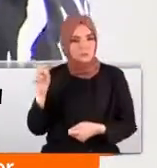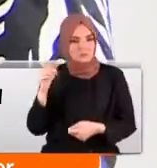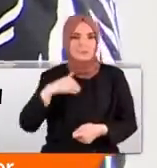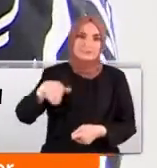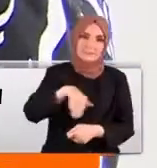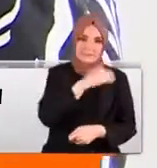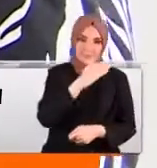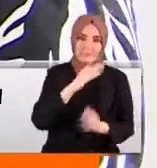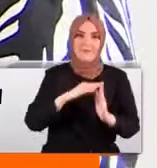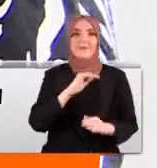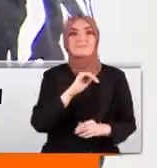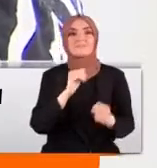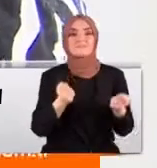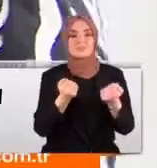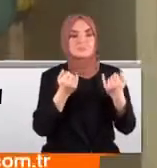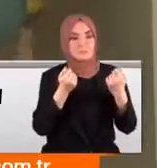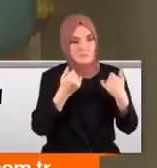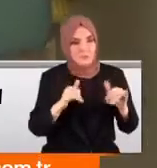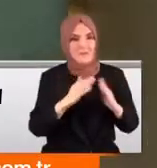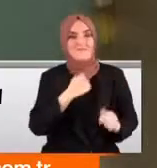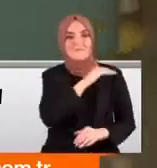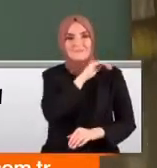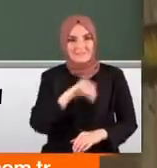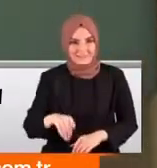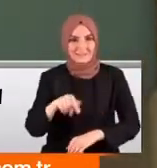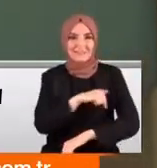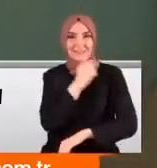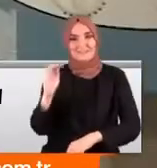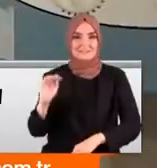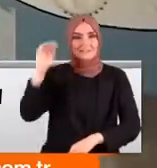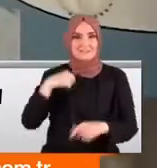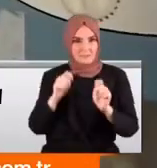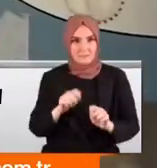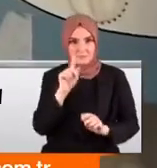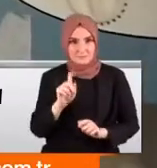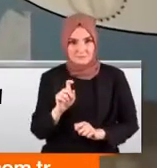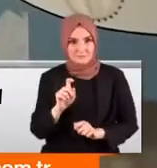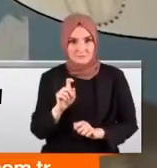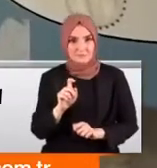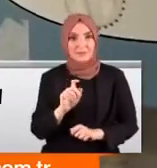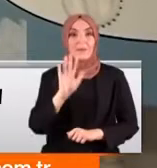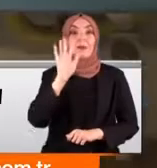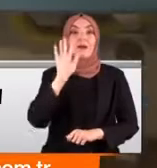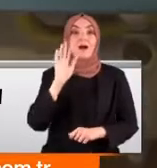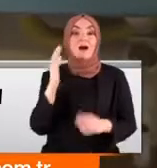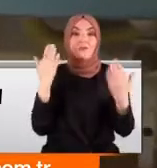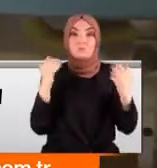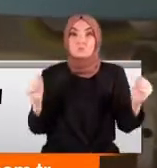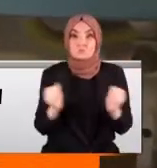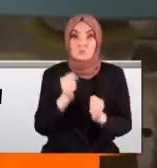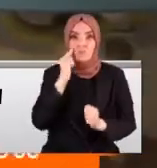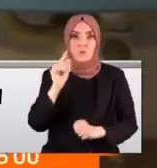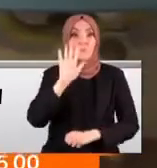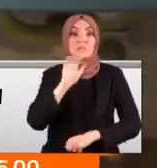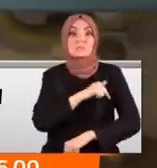Bu hep merak edilen bir şey. Ne yapılması gerekiyor? Havalar soğukken özellikle 5 derecenin altına düştüğü zaman kombi hiçbir zaman kapatılmaz. 100 liralık